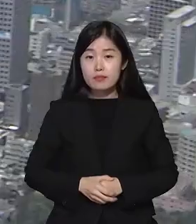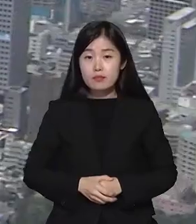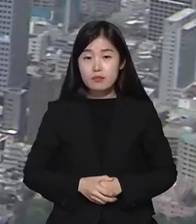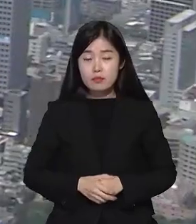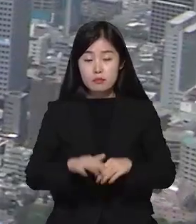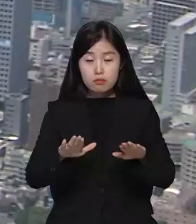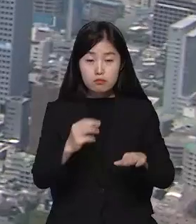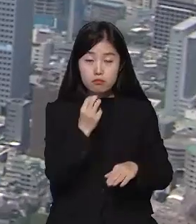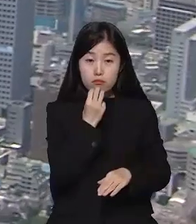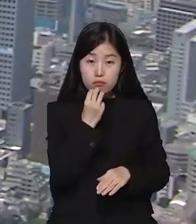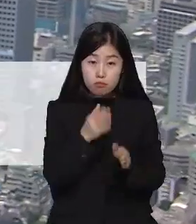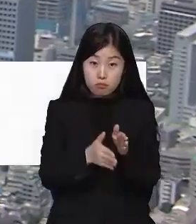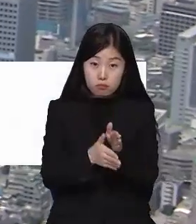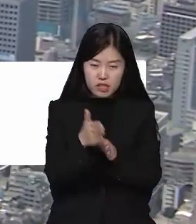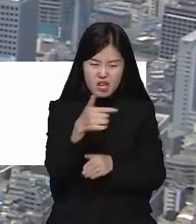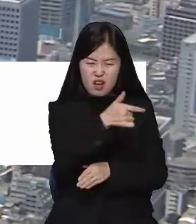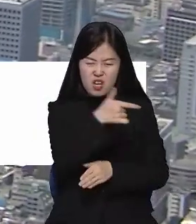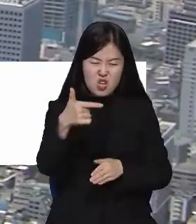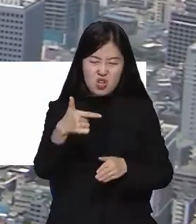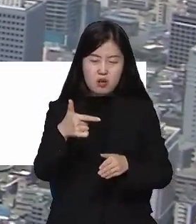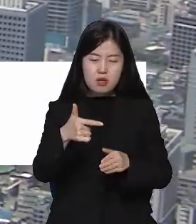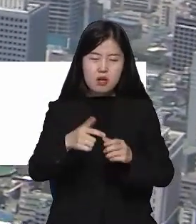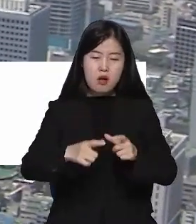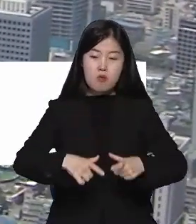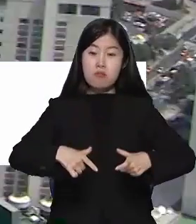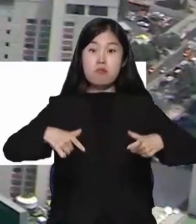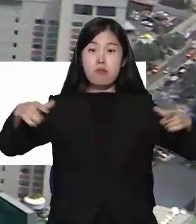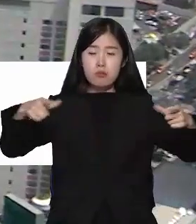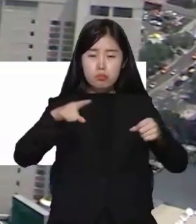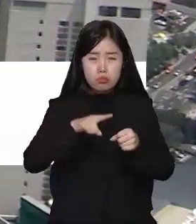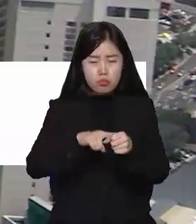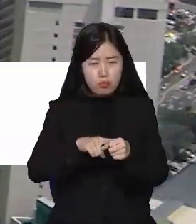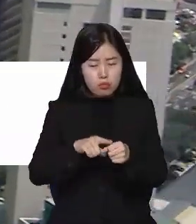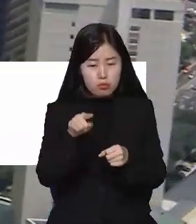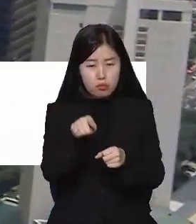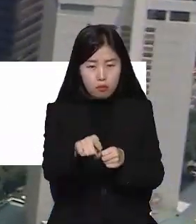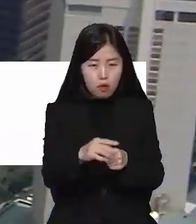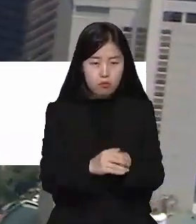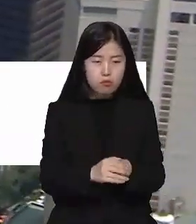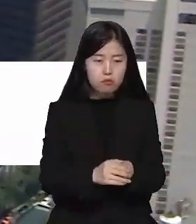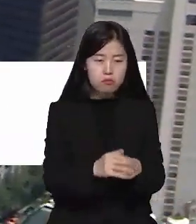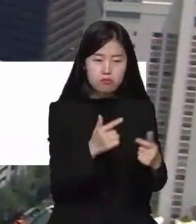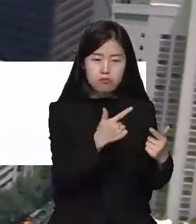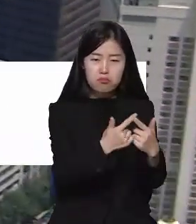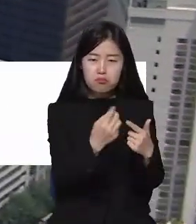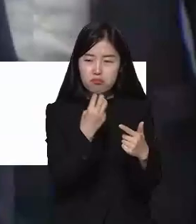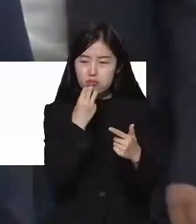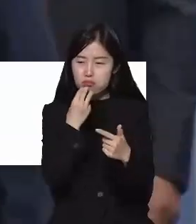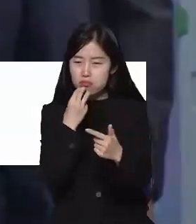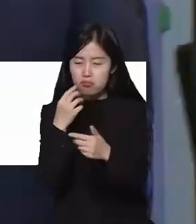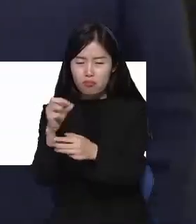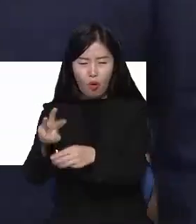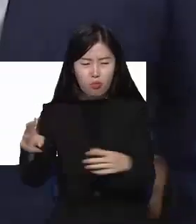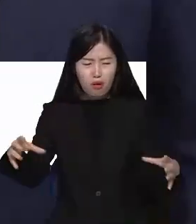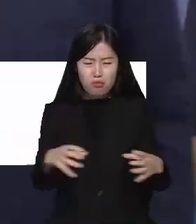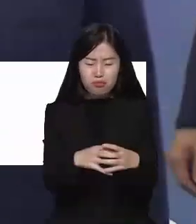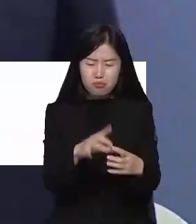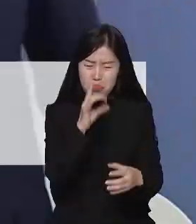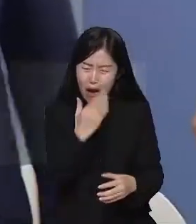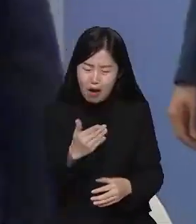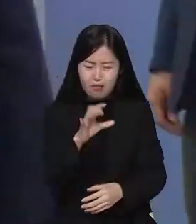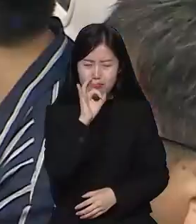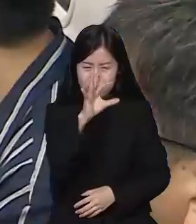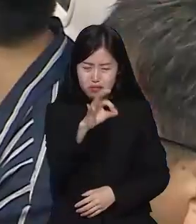특히 서울을 초거대 도시로 만드는 구상에 물타기 위한 삼축 메가시티라며 지방분권과 균형발전을